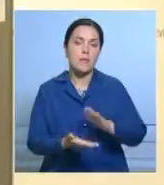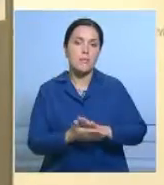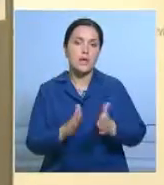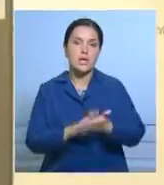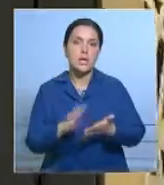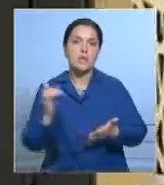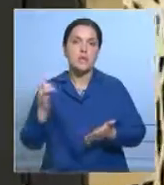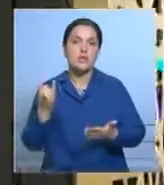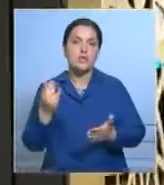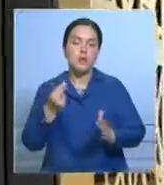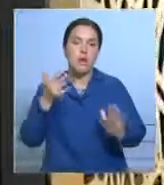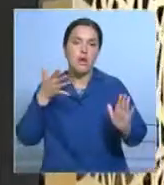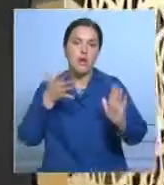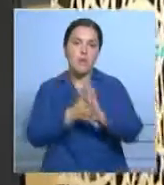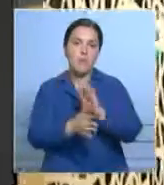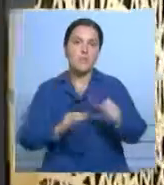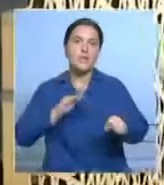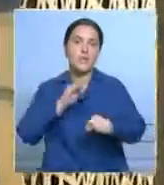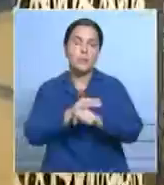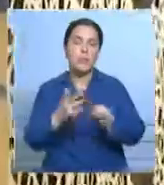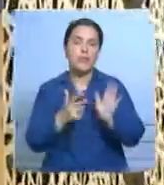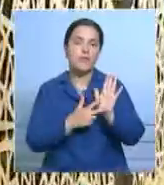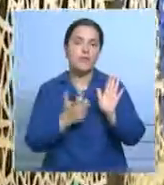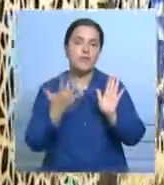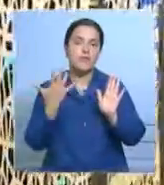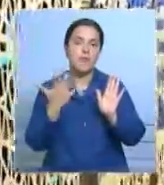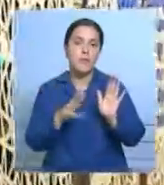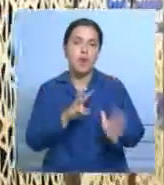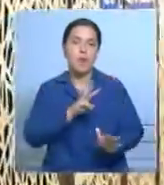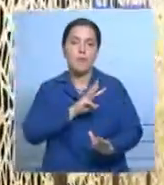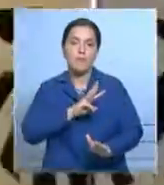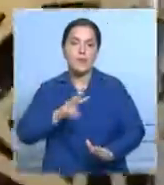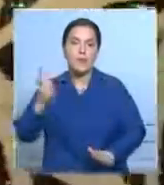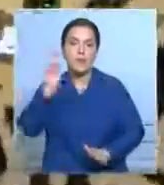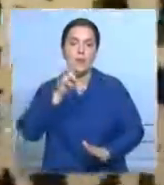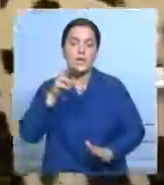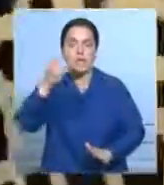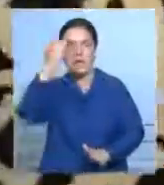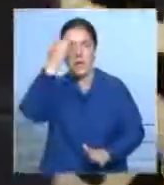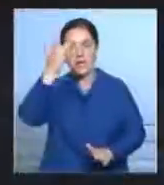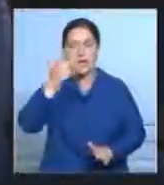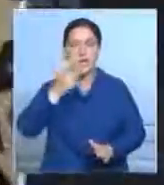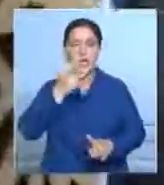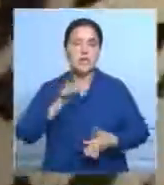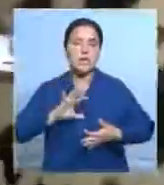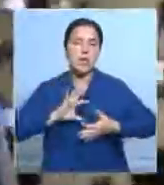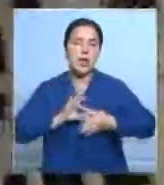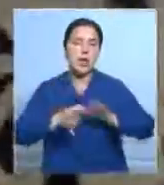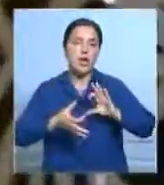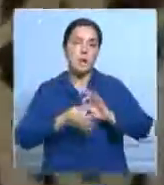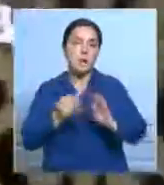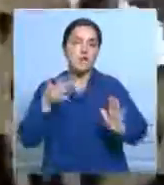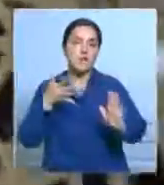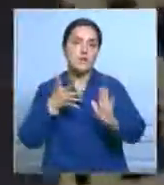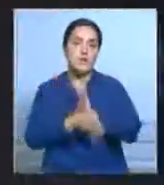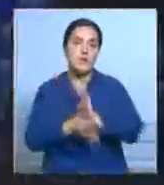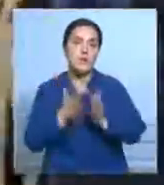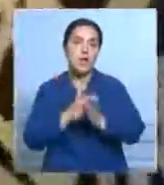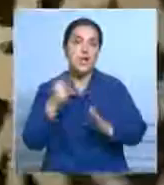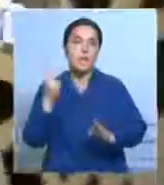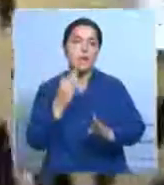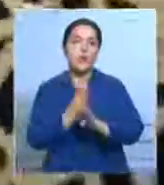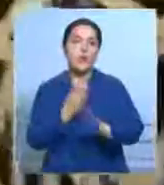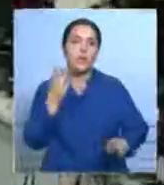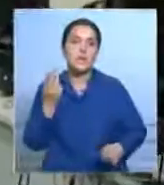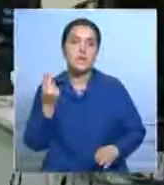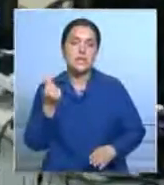положении, и правительству пришлось раскошелиться дополнительно на 850 миллионов долларов на летнюю